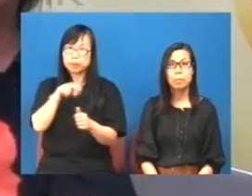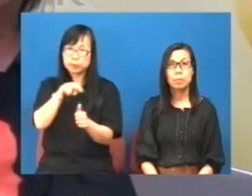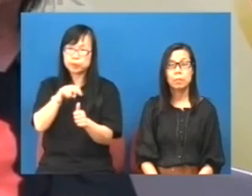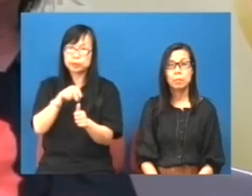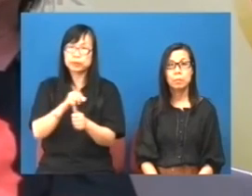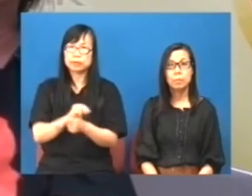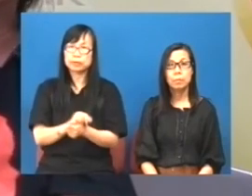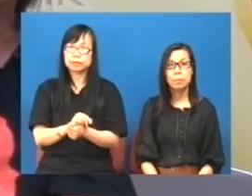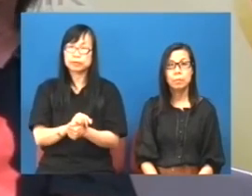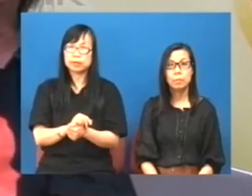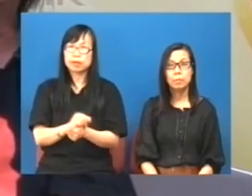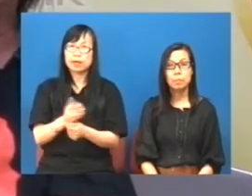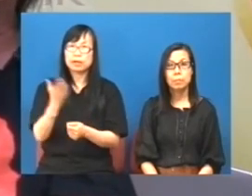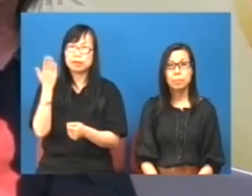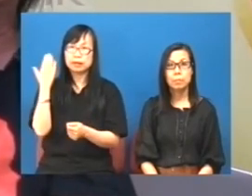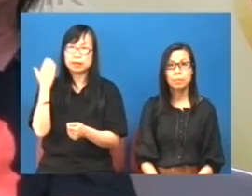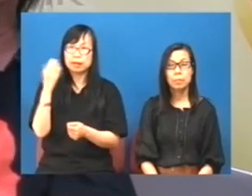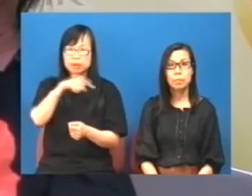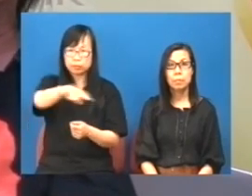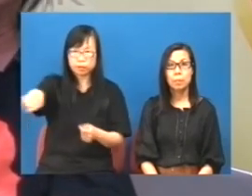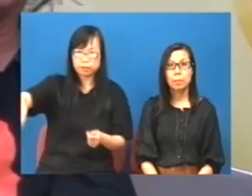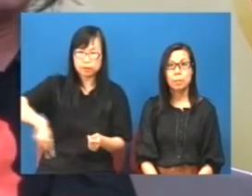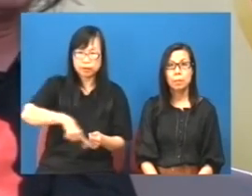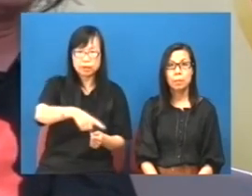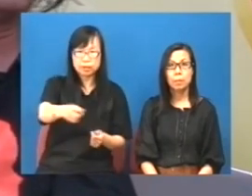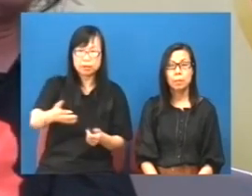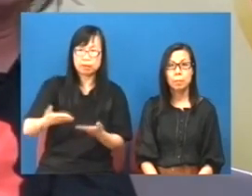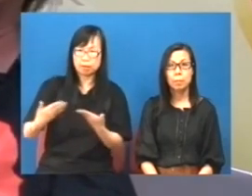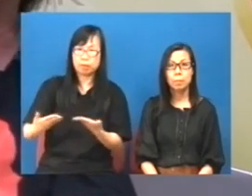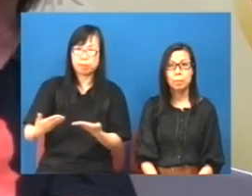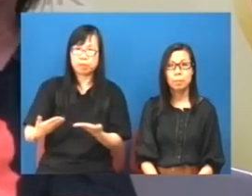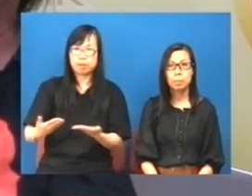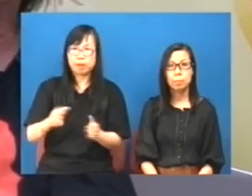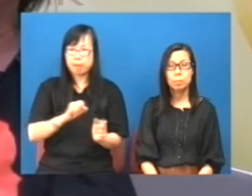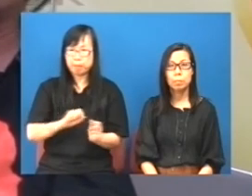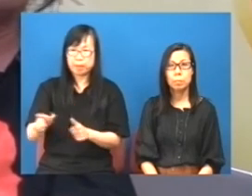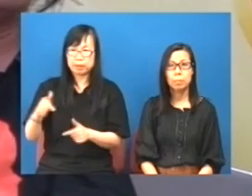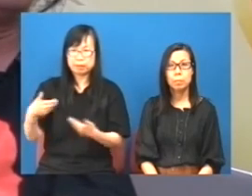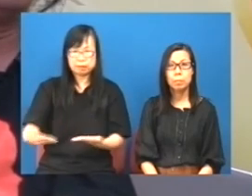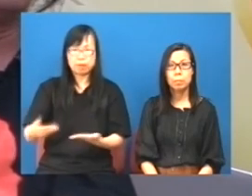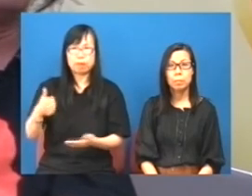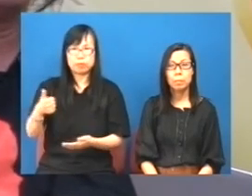去管所以市